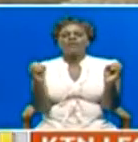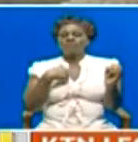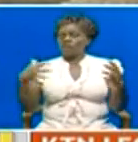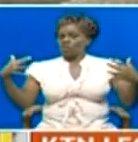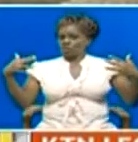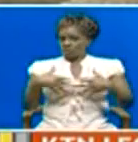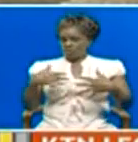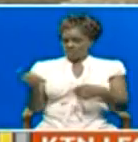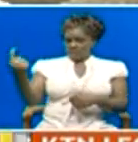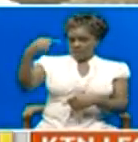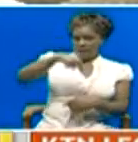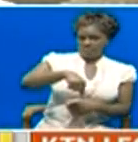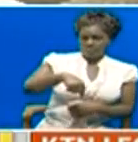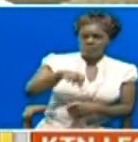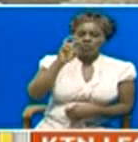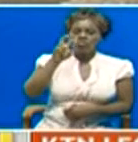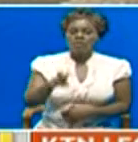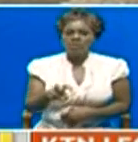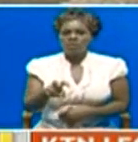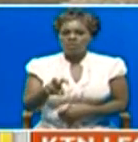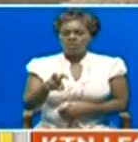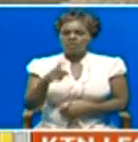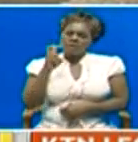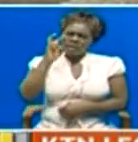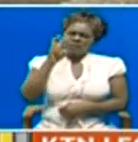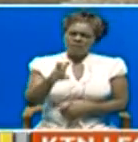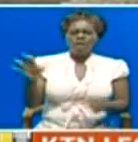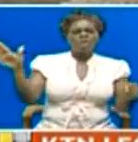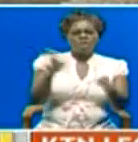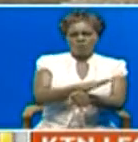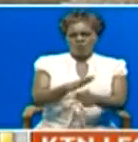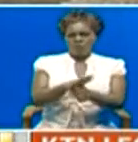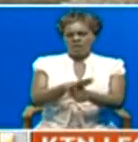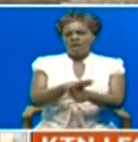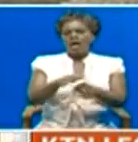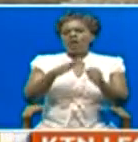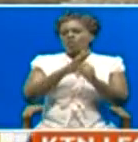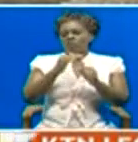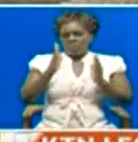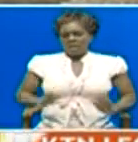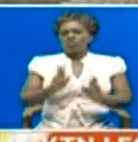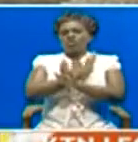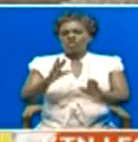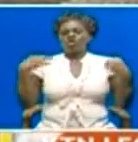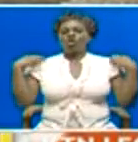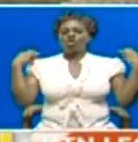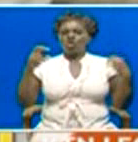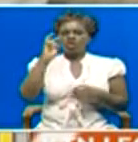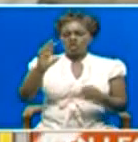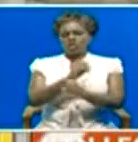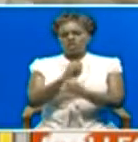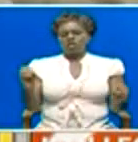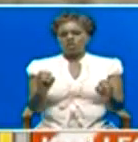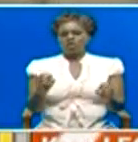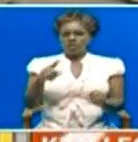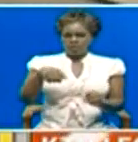Nikastuka nikatokea huko hivi kuja kuangalia. Nikaingia tu huko kote kumefunikwa. Sasa kuna mtu, sioni hata shati yake, sioni slippers. He